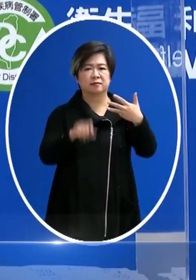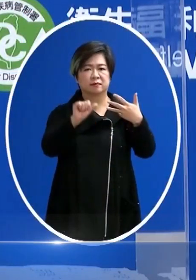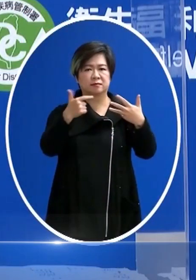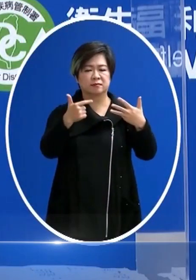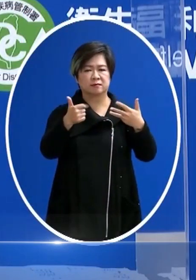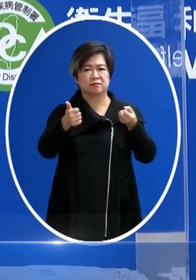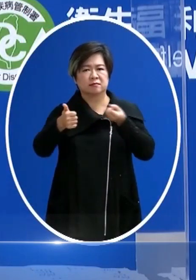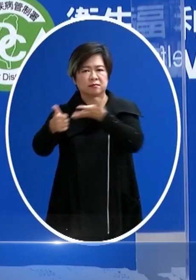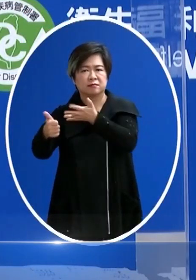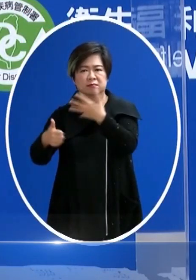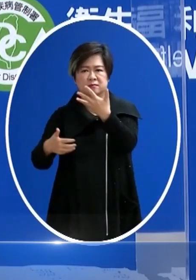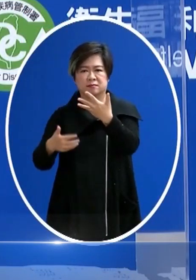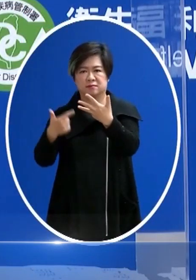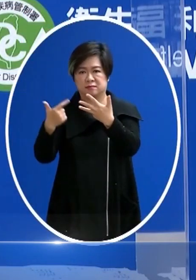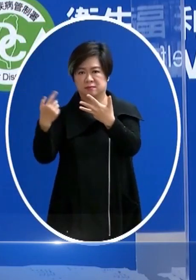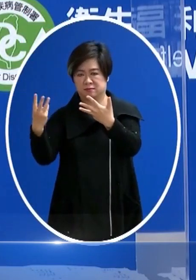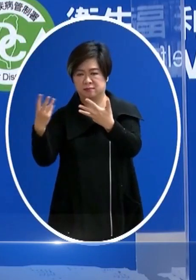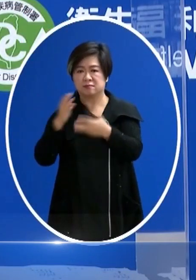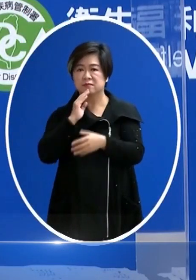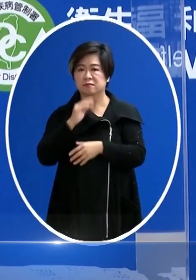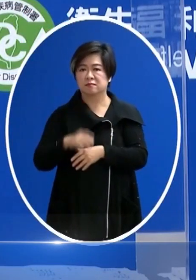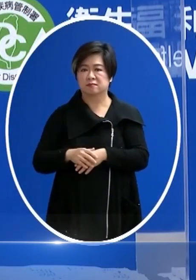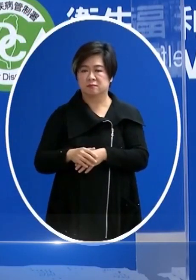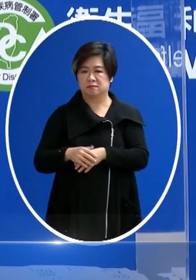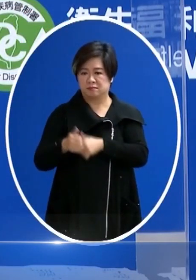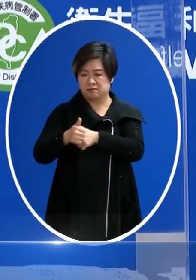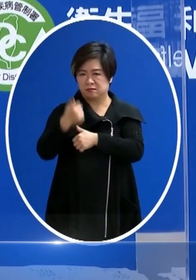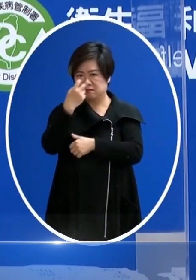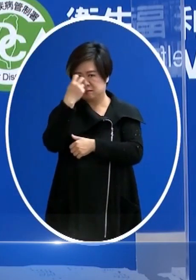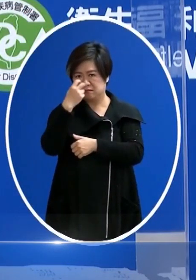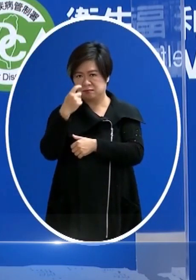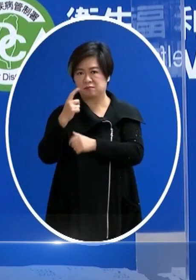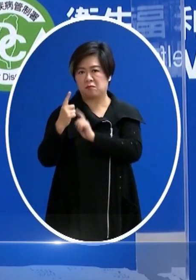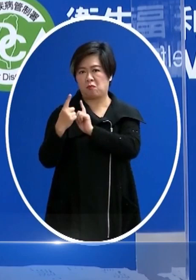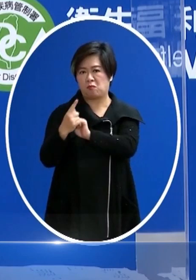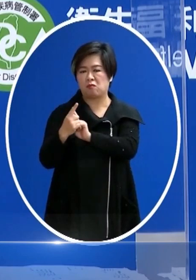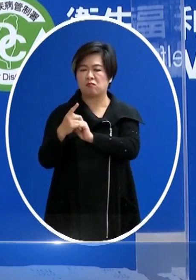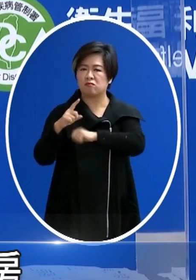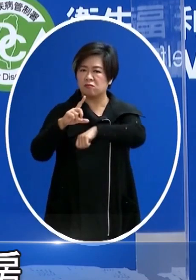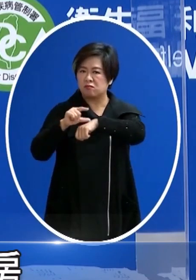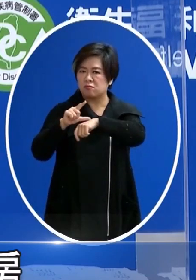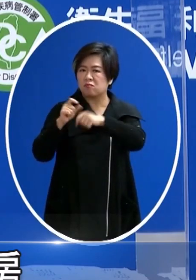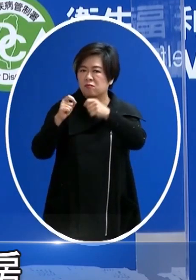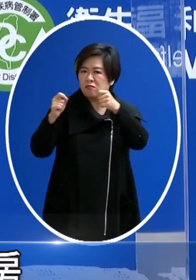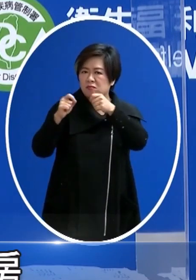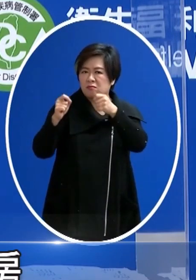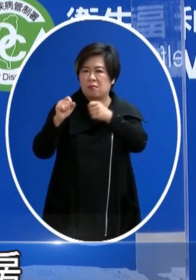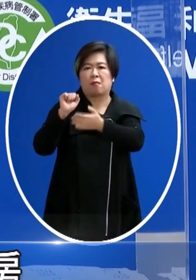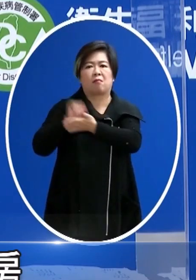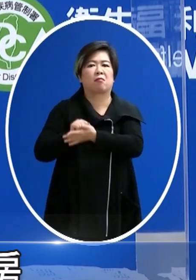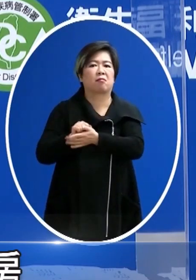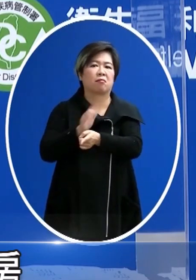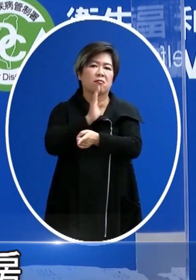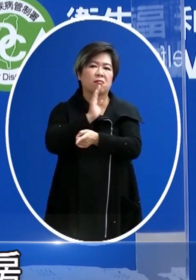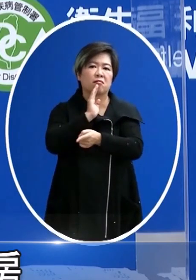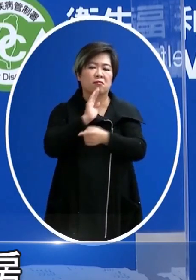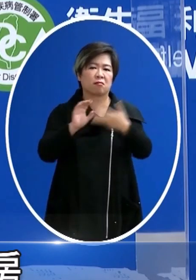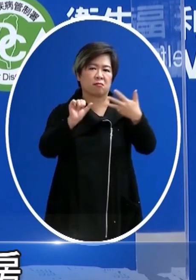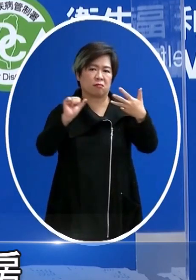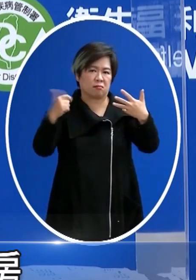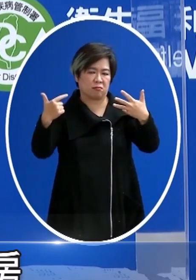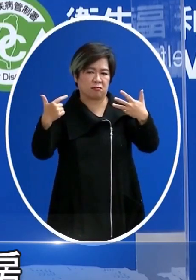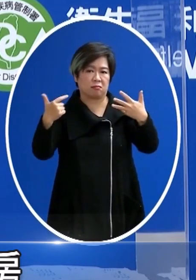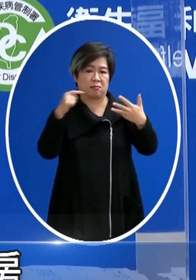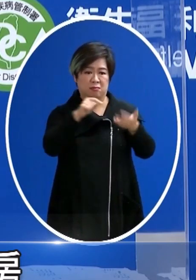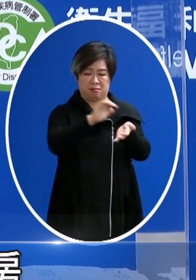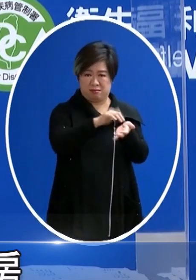传给863哈，是目前根据我们这样的一个意调，那有接触的时间。那因为这个856哈，